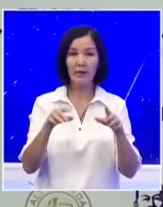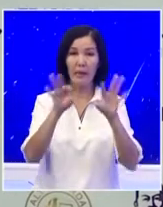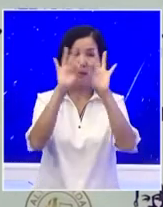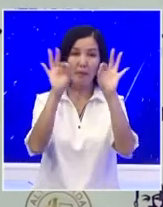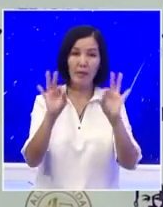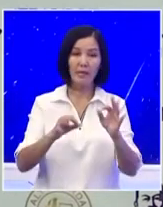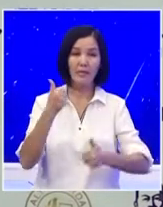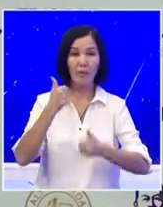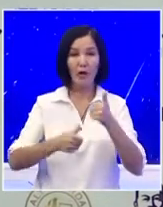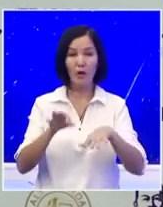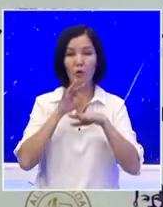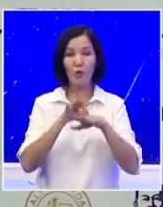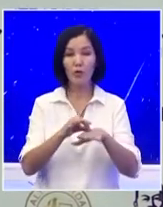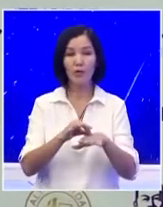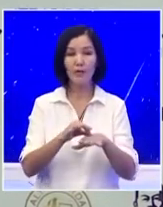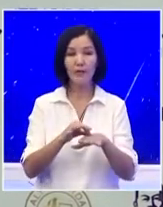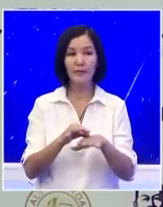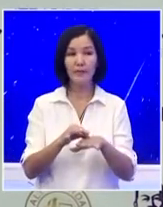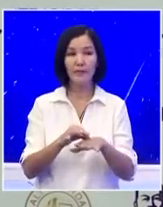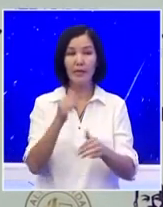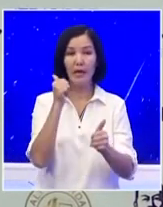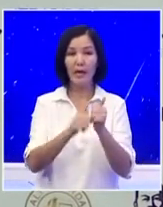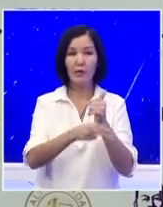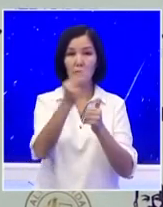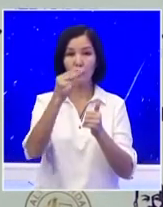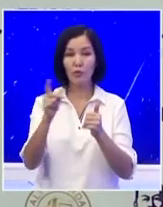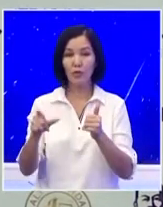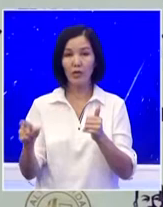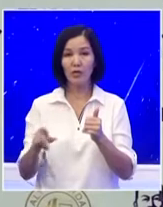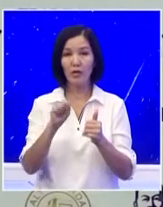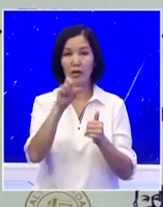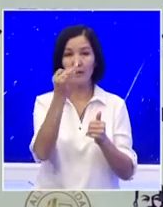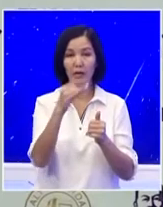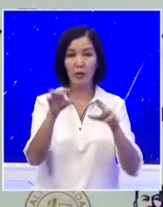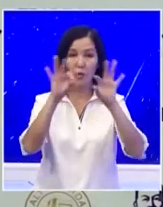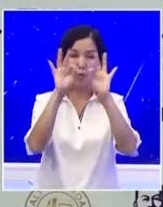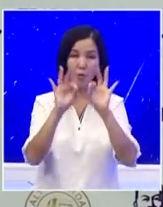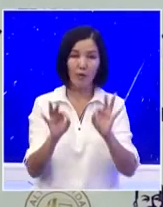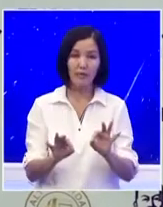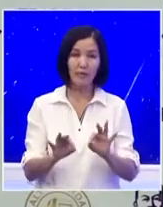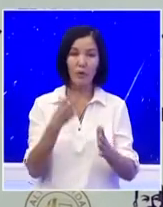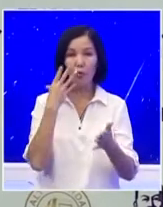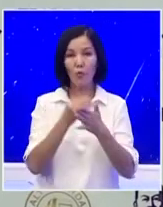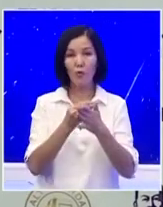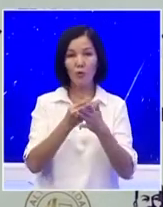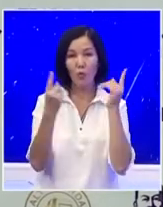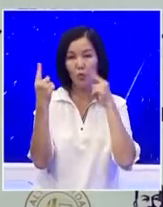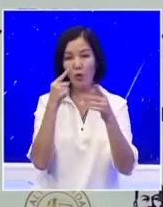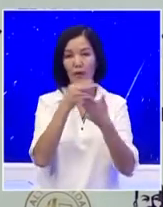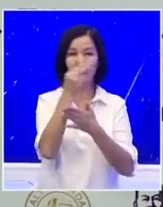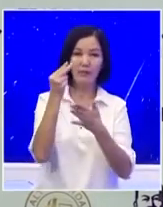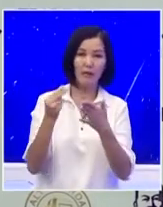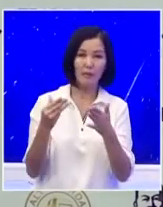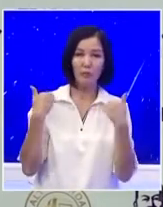байқауы өтті. Жерде әр суретші жаңа Абайдың бейнесін өзін көзқарасымен салып, тамашалап